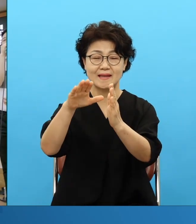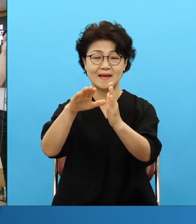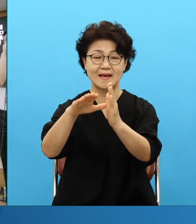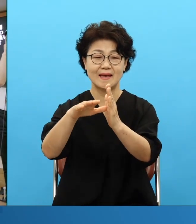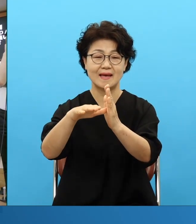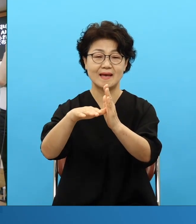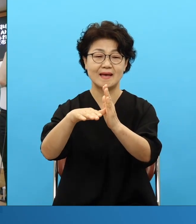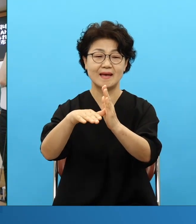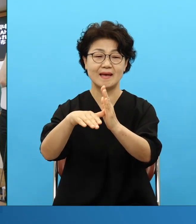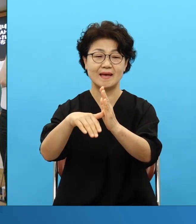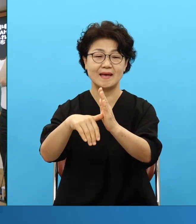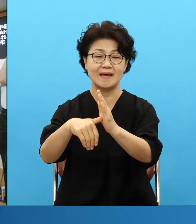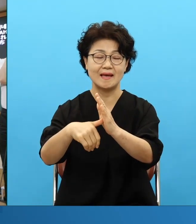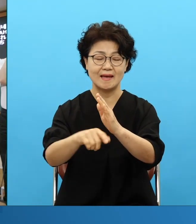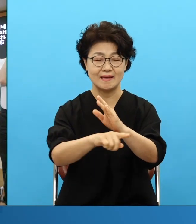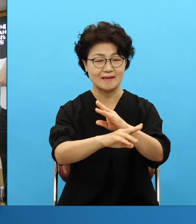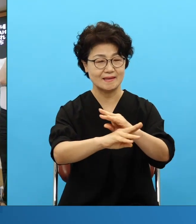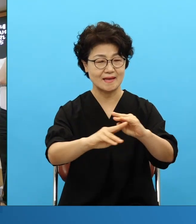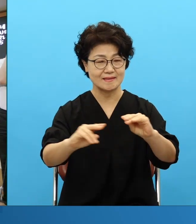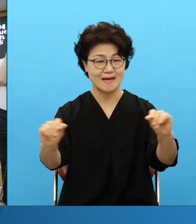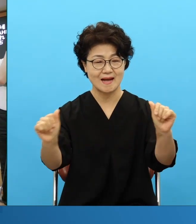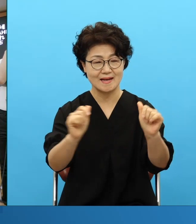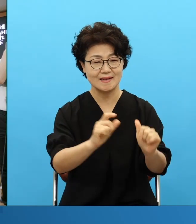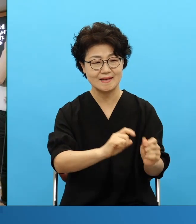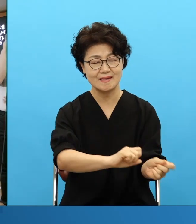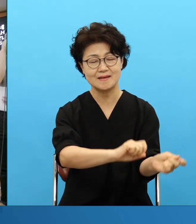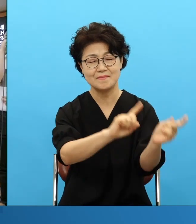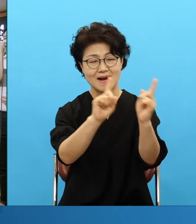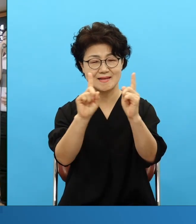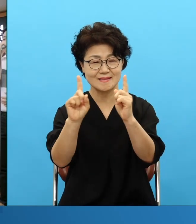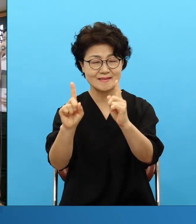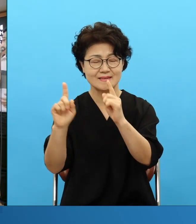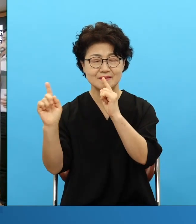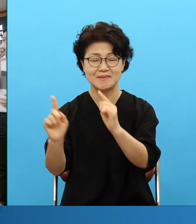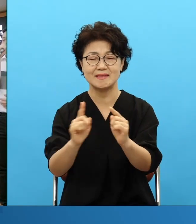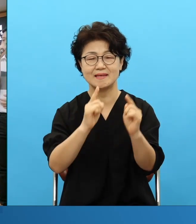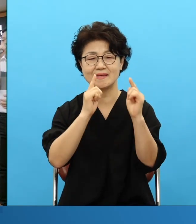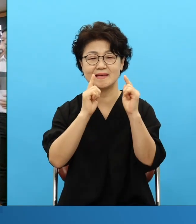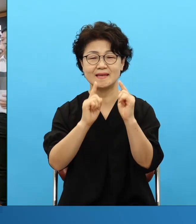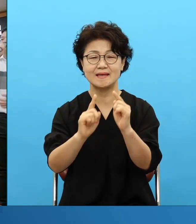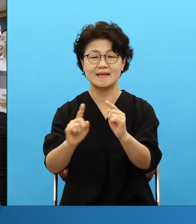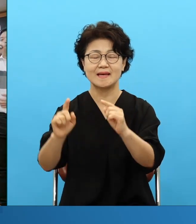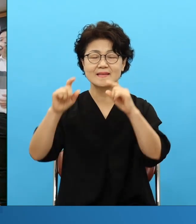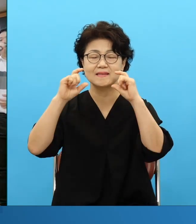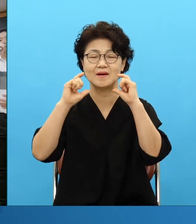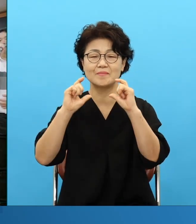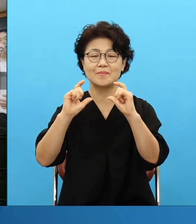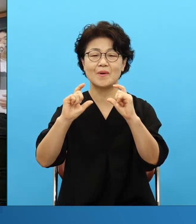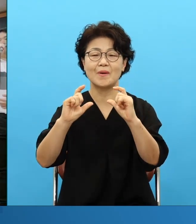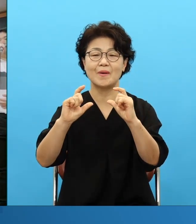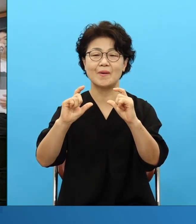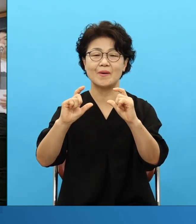모일 때 이 땅 살릴 말씀이